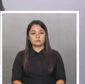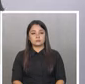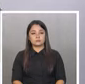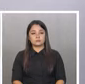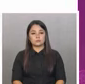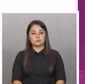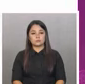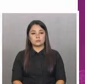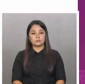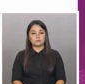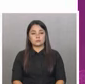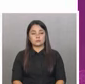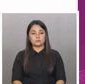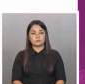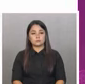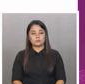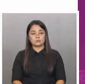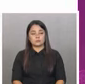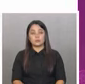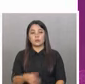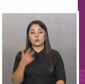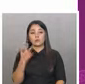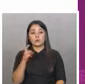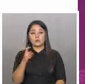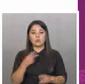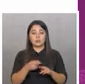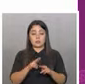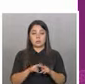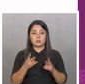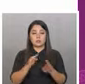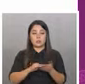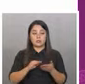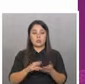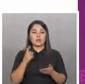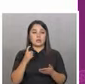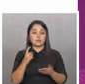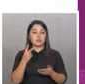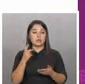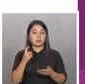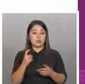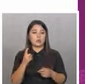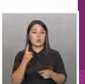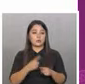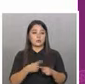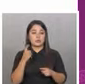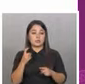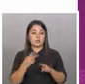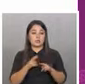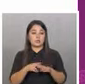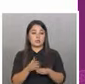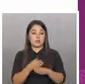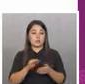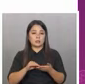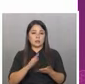керек. 2x қосылған x түрінде жазамыз. Себебі қосылғыштарды топтастырып алайық. Онда алғашқы